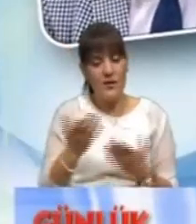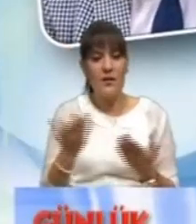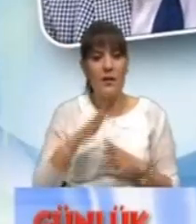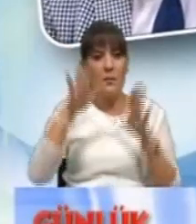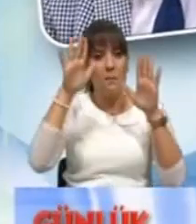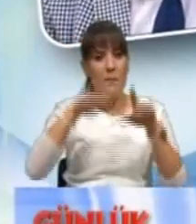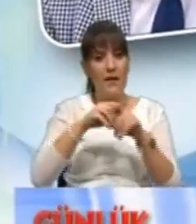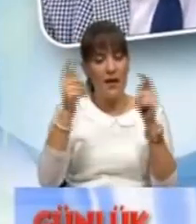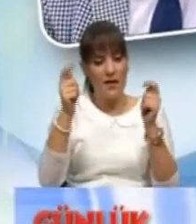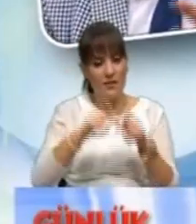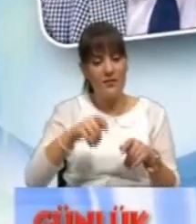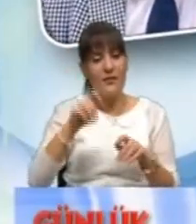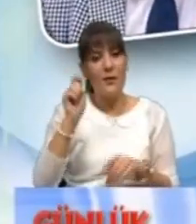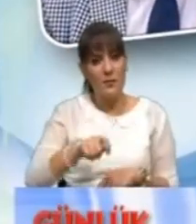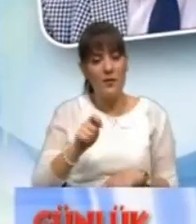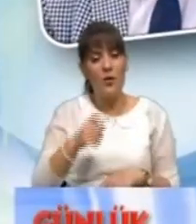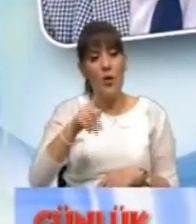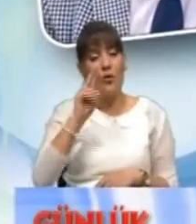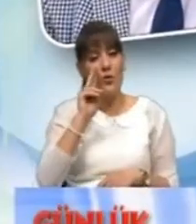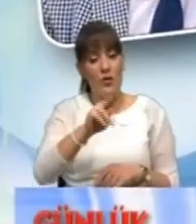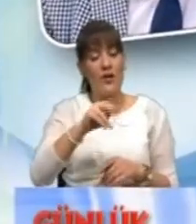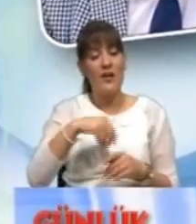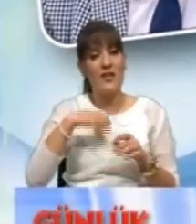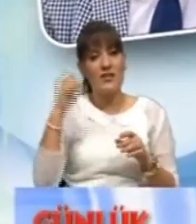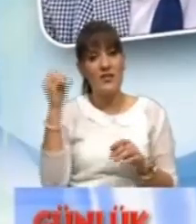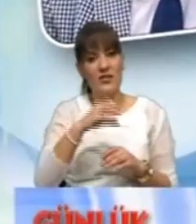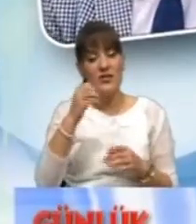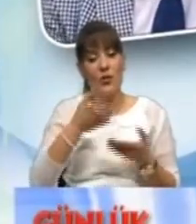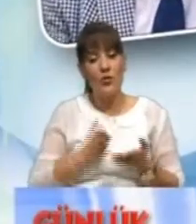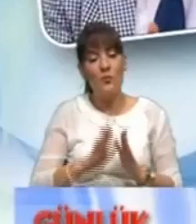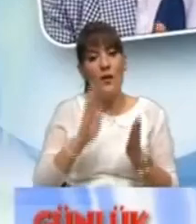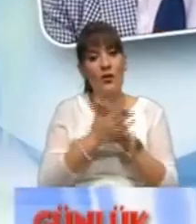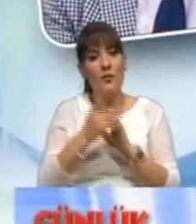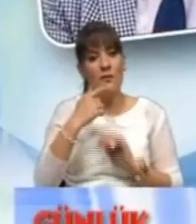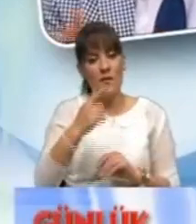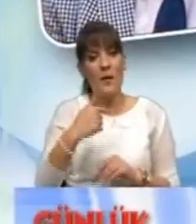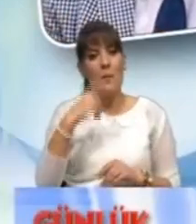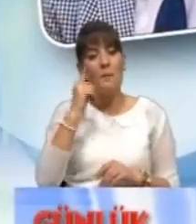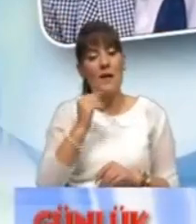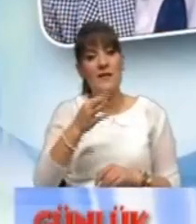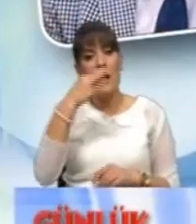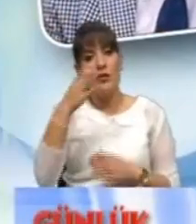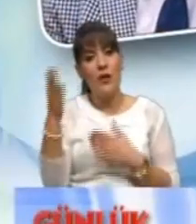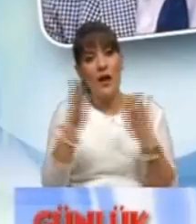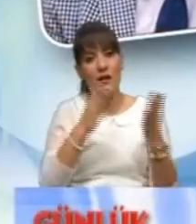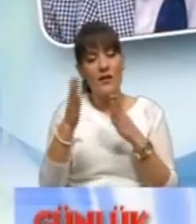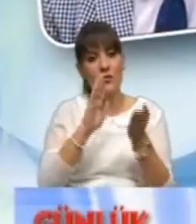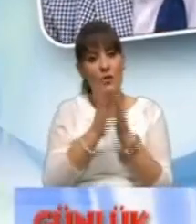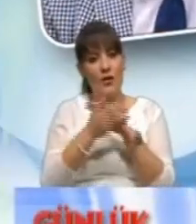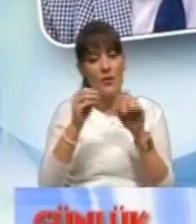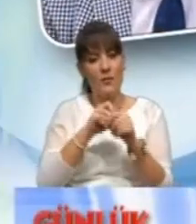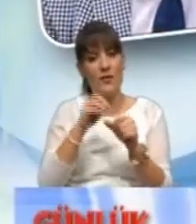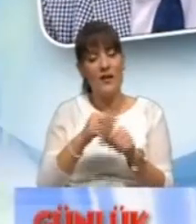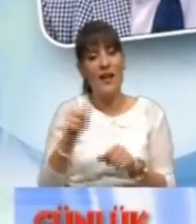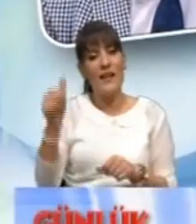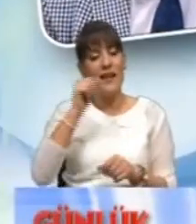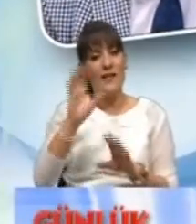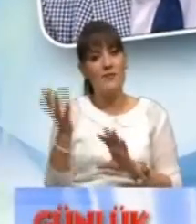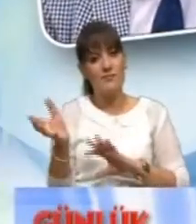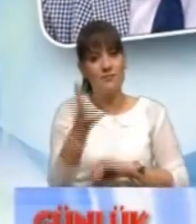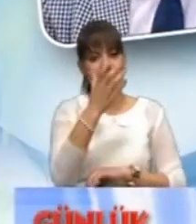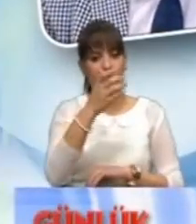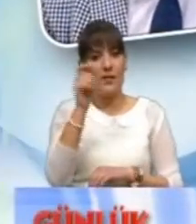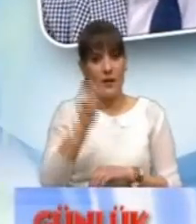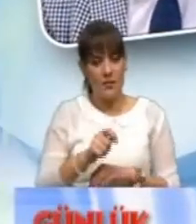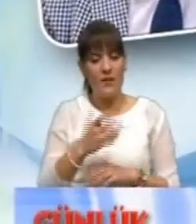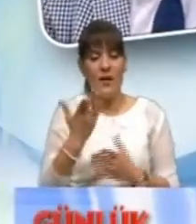da perdelerse ya da o görünen ışıkları üreme dönemi dediğimiz Mayıs'la Eylül arasındaki dönemlerde ters tarafa bakacak ya